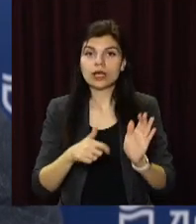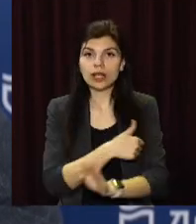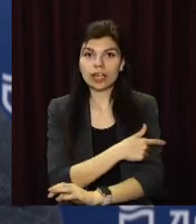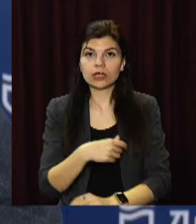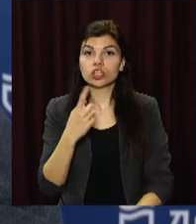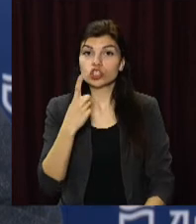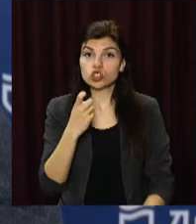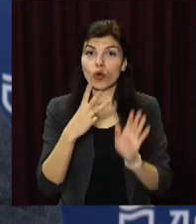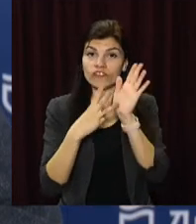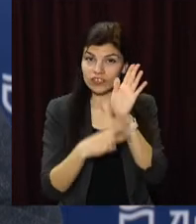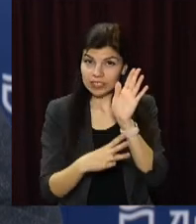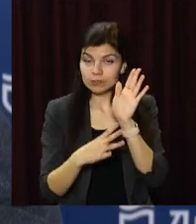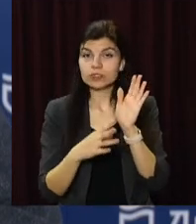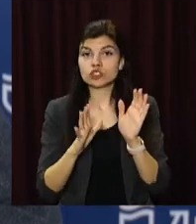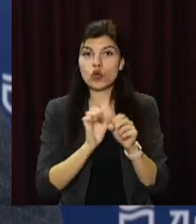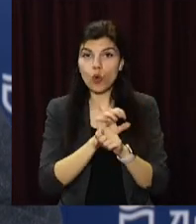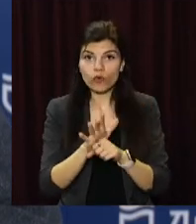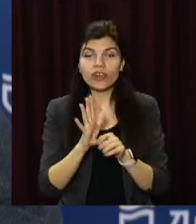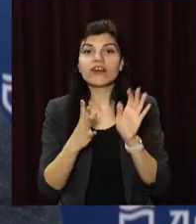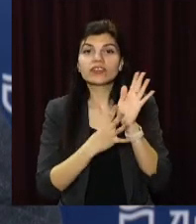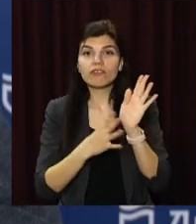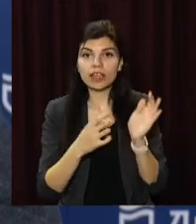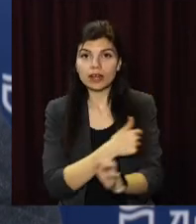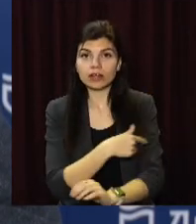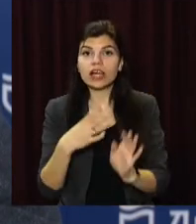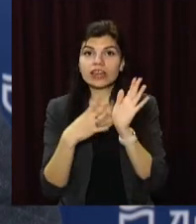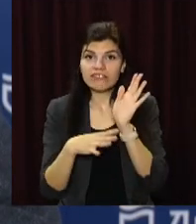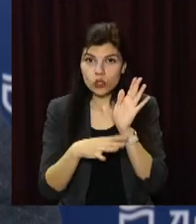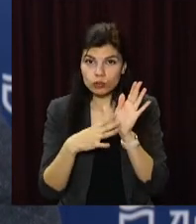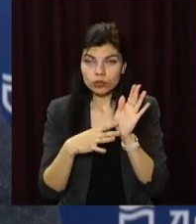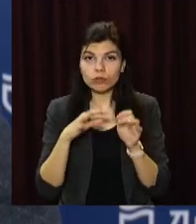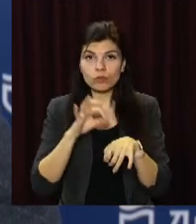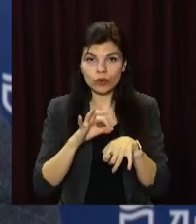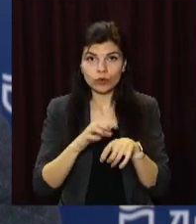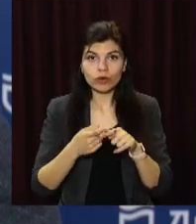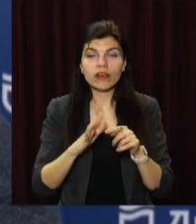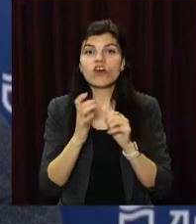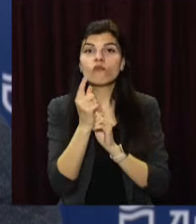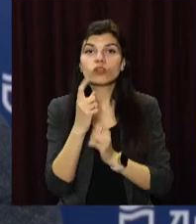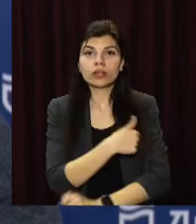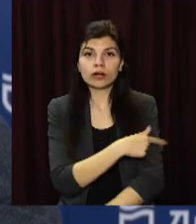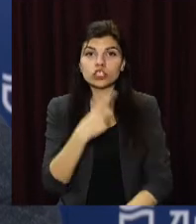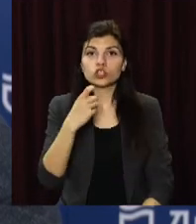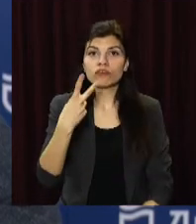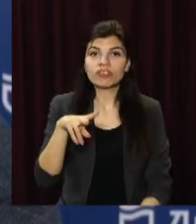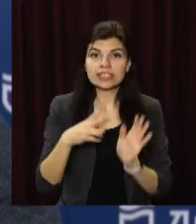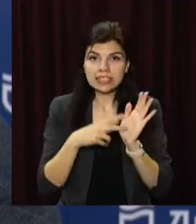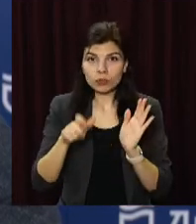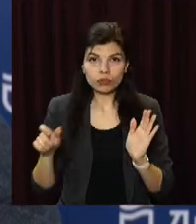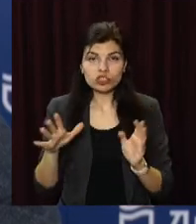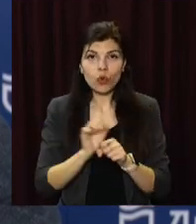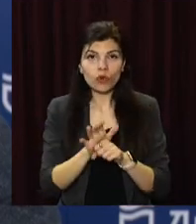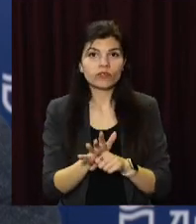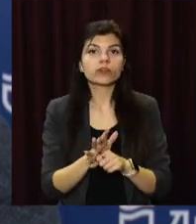лікарні 180 пацієнтів з ковід, в 9-й лікарні 90 пацієнтів з ковід, в 11-й лікарні 127 пацієнтів з